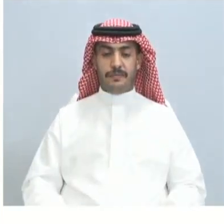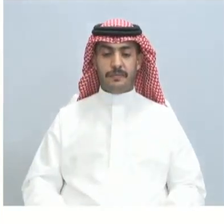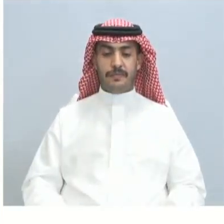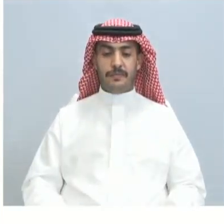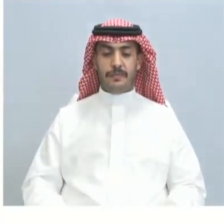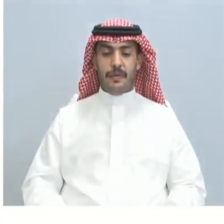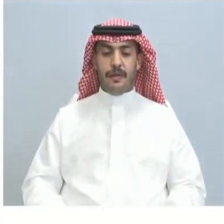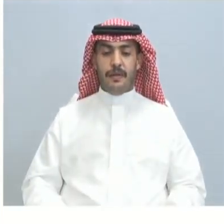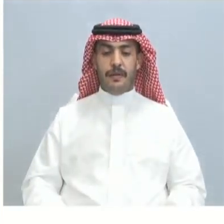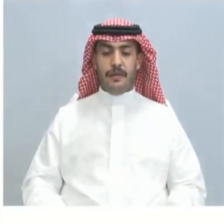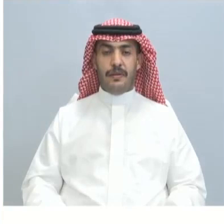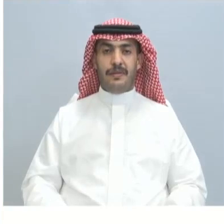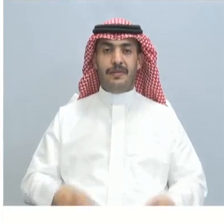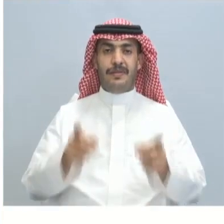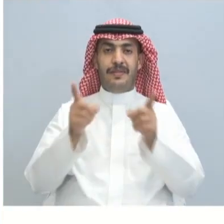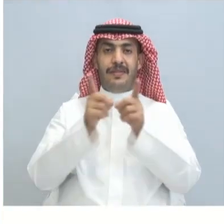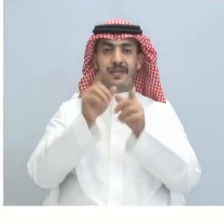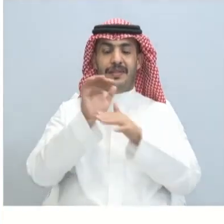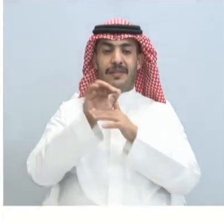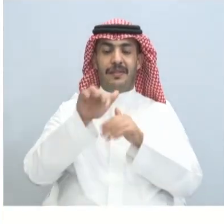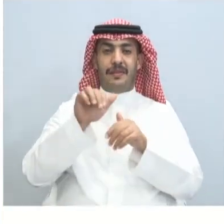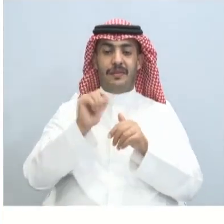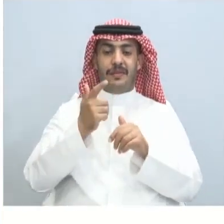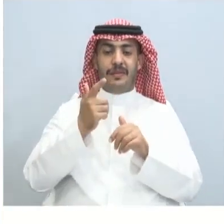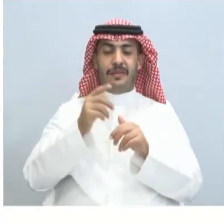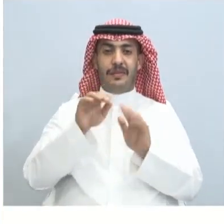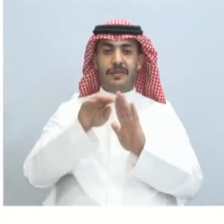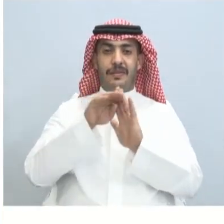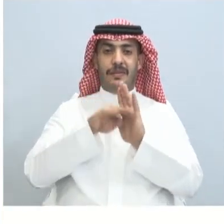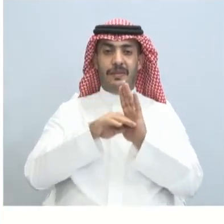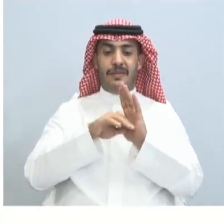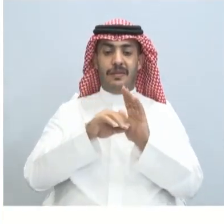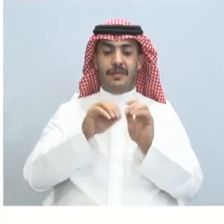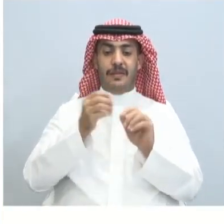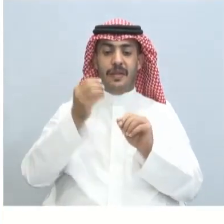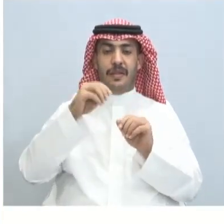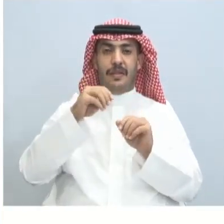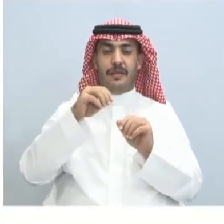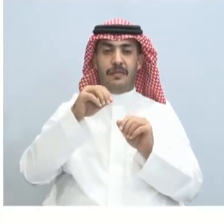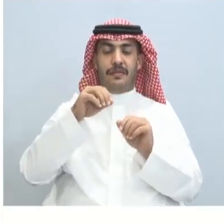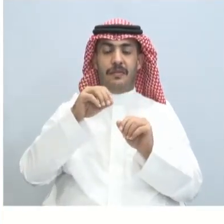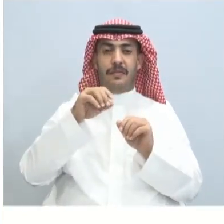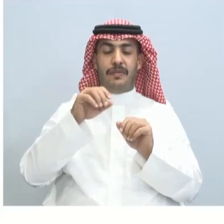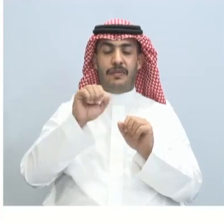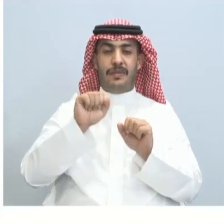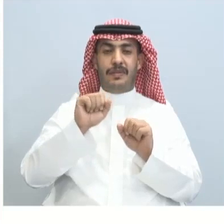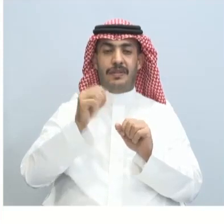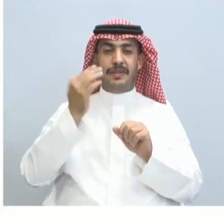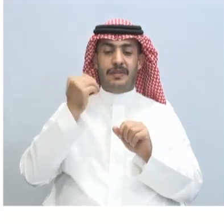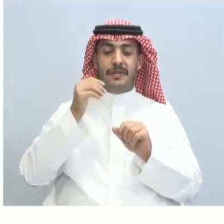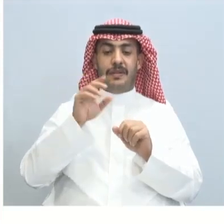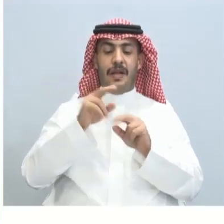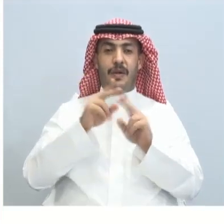الرقمي ناتي لملخص درسنا هذا اليوم ذكرنا عده نقاط في درس اليوم بالاضافه الى النقاط السابقه